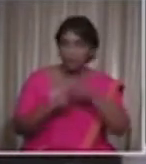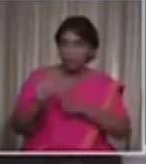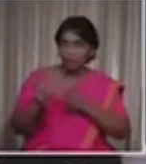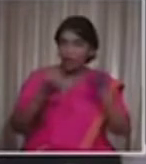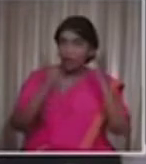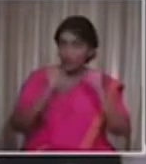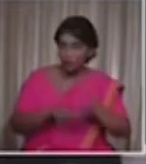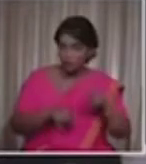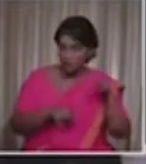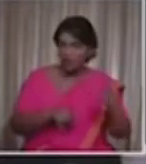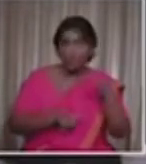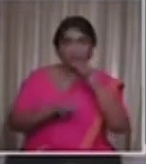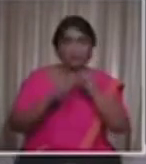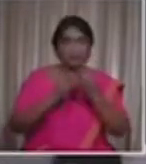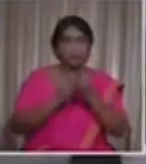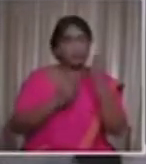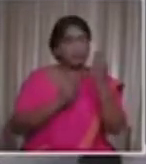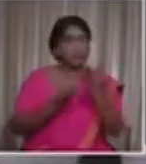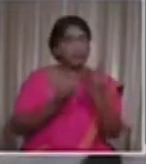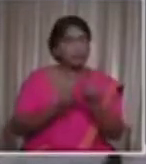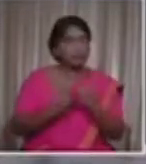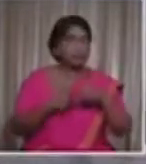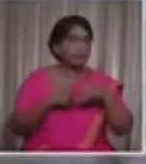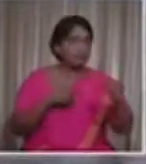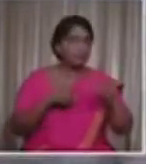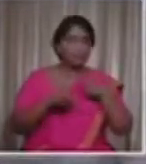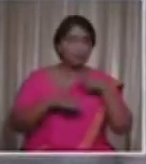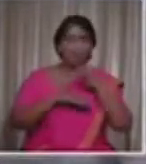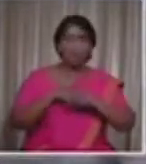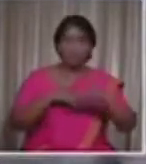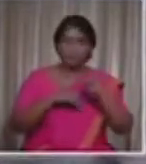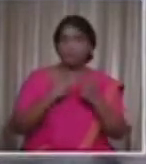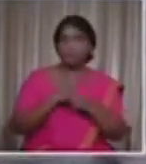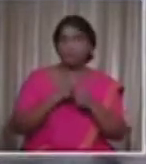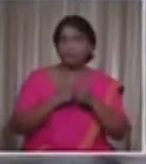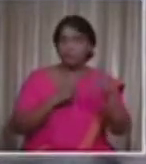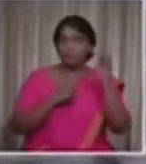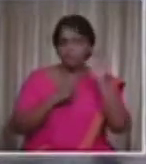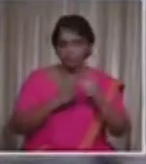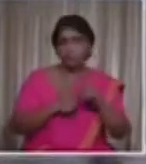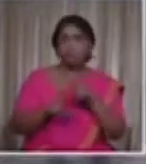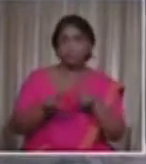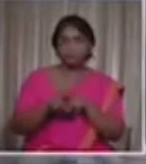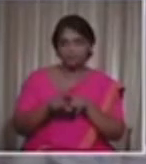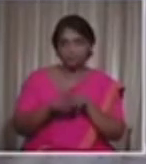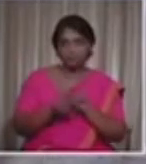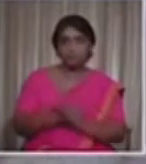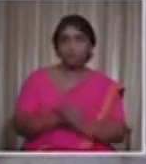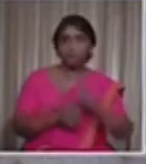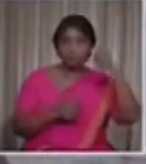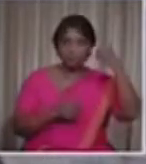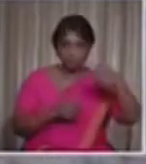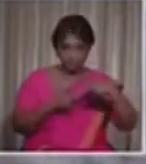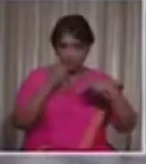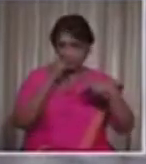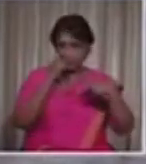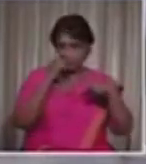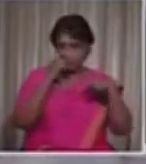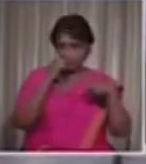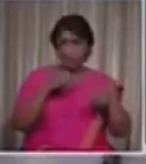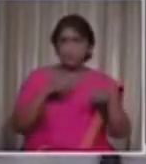වන තෙක් ඖෂධ ලබා ගැනීමට මේ වන විටත් සැලසුම් ක්‍රියාත්මක කරමින් තිබෙනවා. දෙවනි කාරණේ තියෙන්නේ